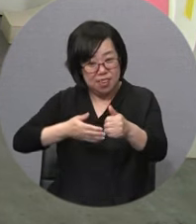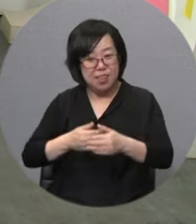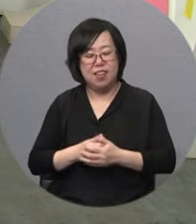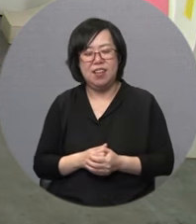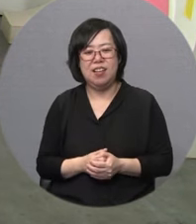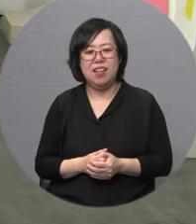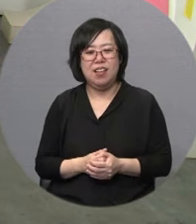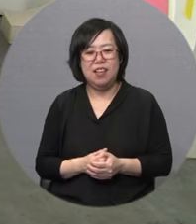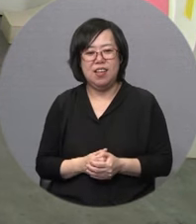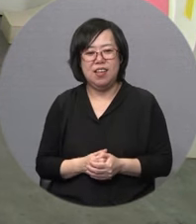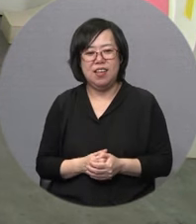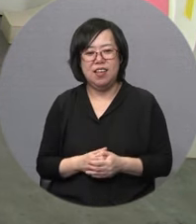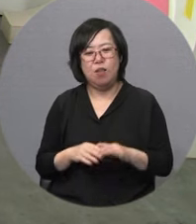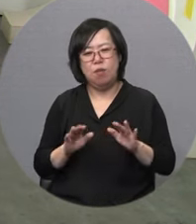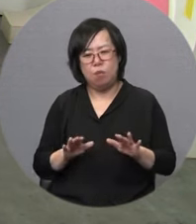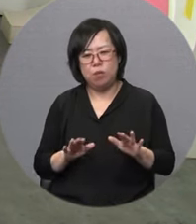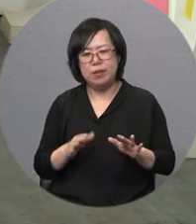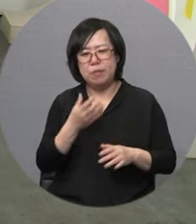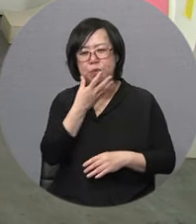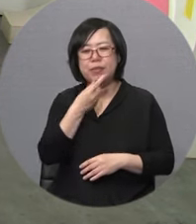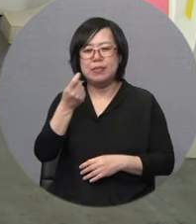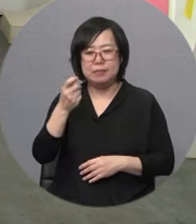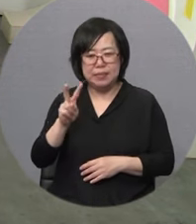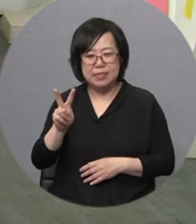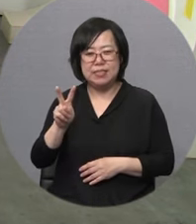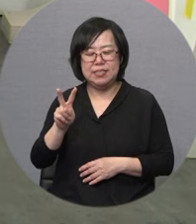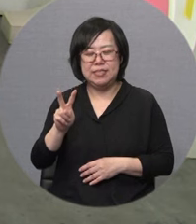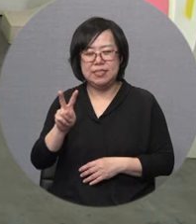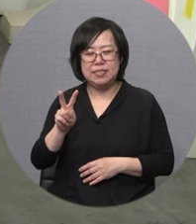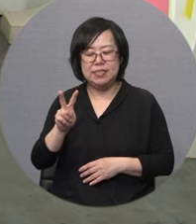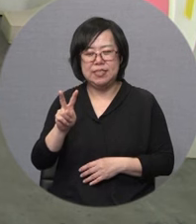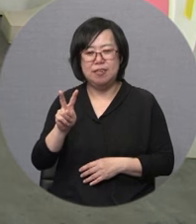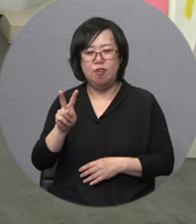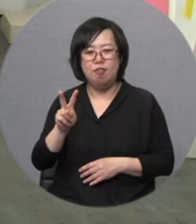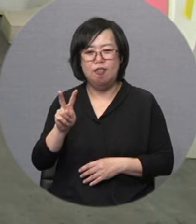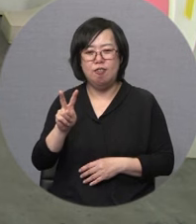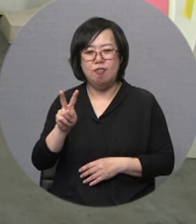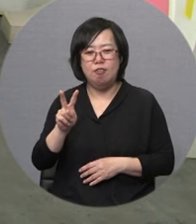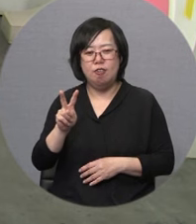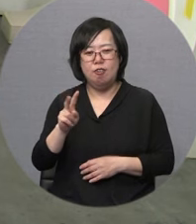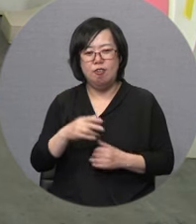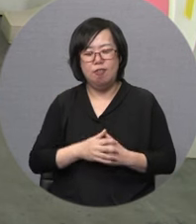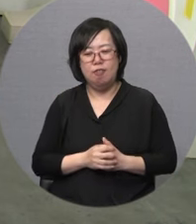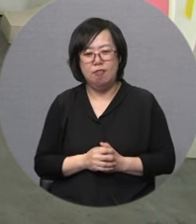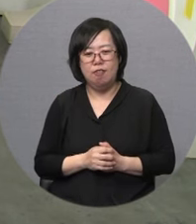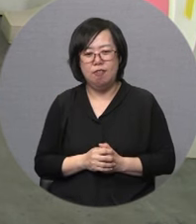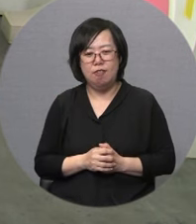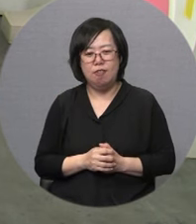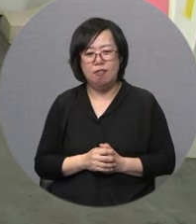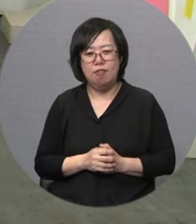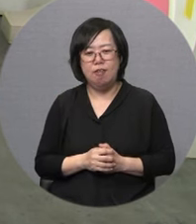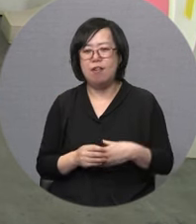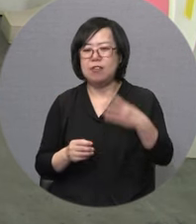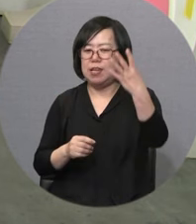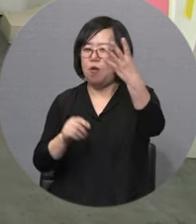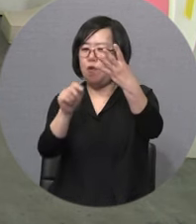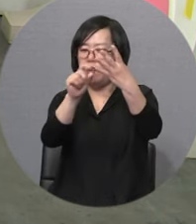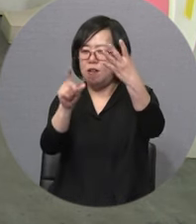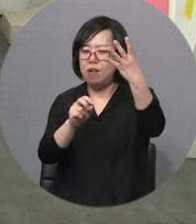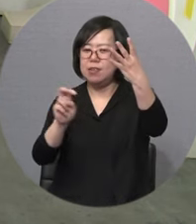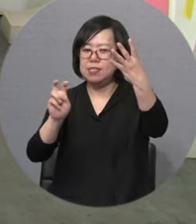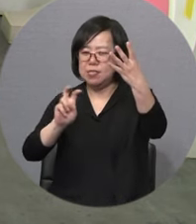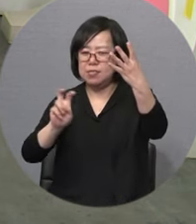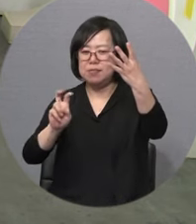이제 우리 WBC 복지 TV에서 주관하는. 우리 또 4월 20일 날이